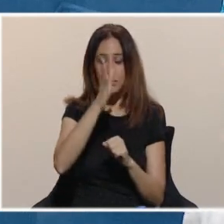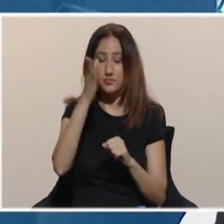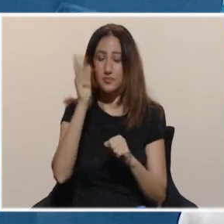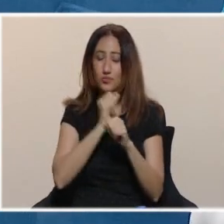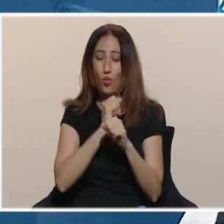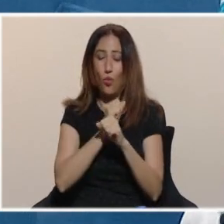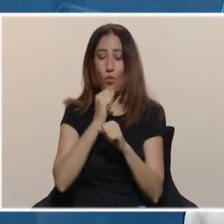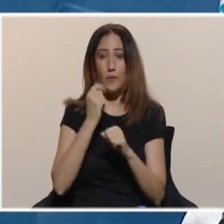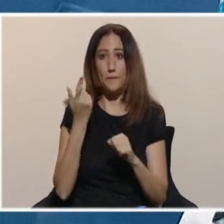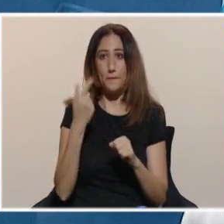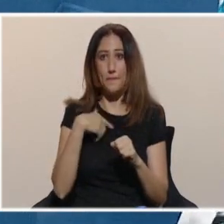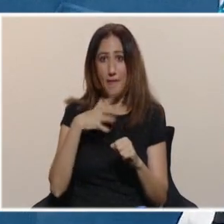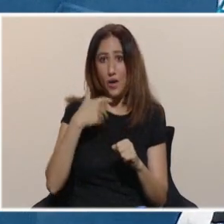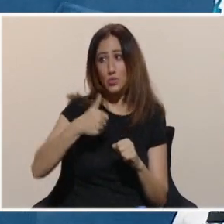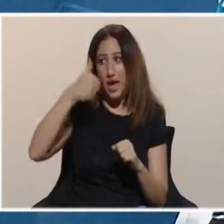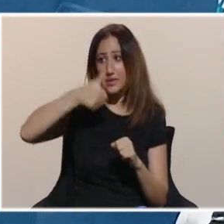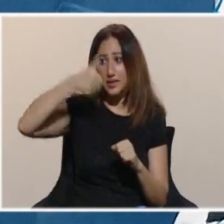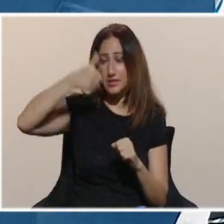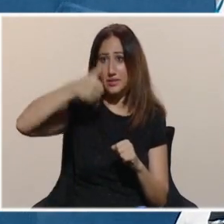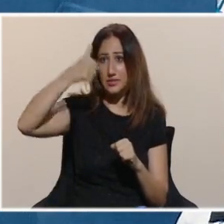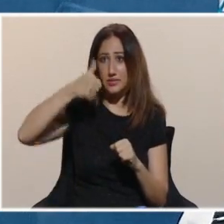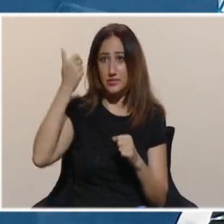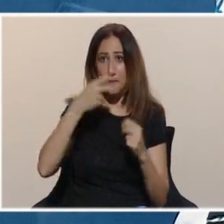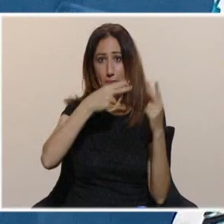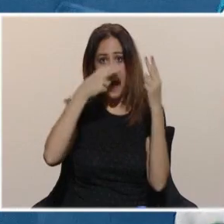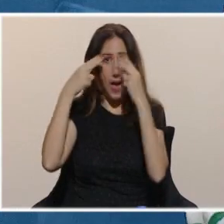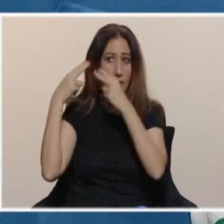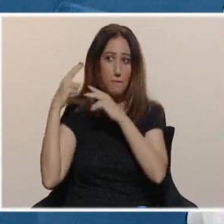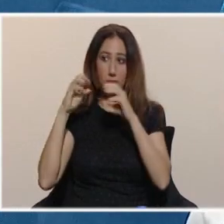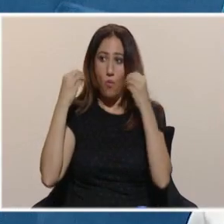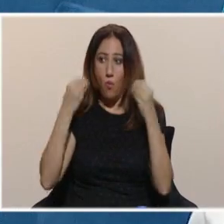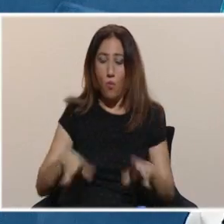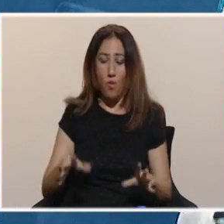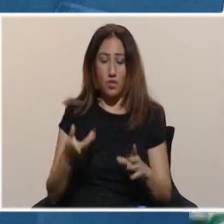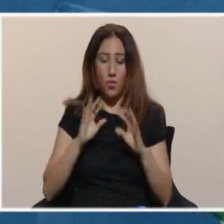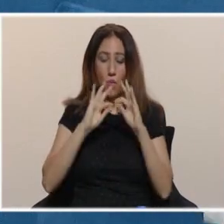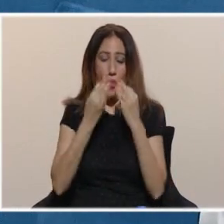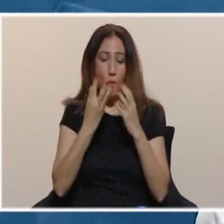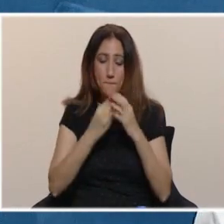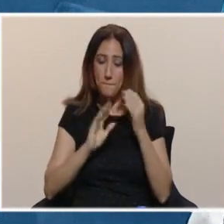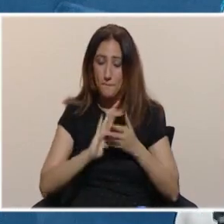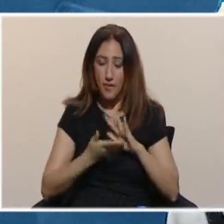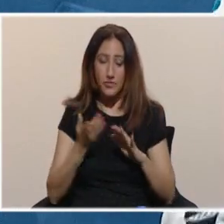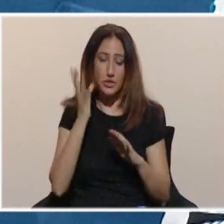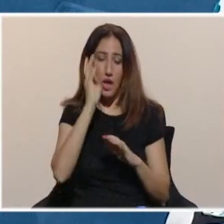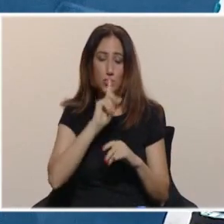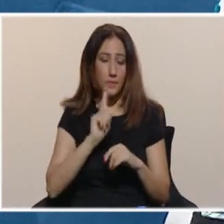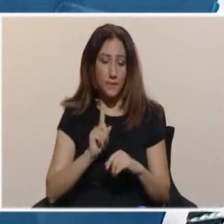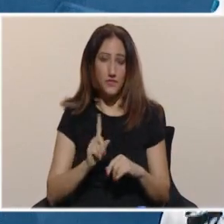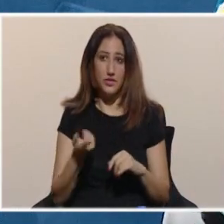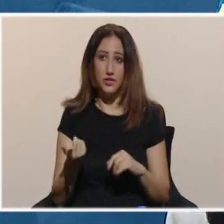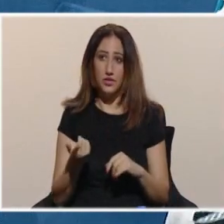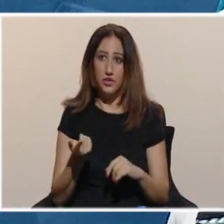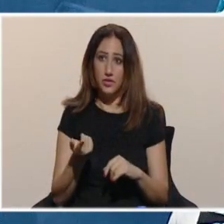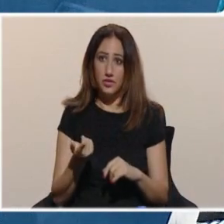حاجات احسن واحسن واحسن واحسن. لقيت كل احلامي دي، ما عنديش عيله، ما عنديش اولاد، ما عنديش فاميلي،